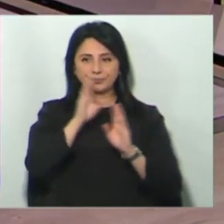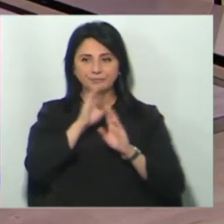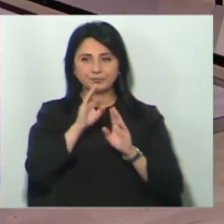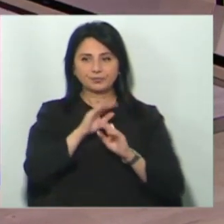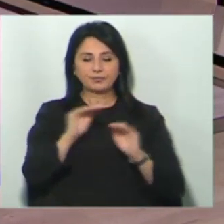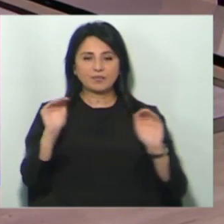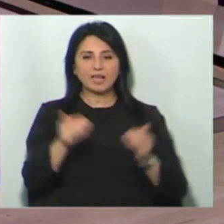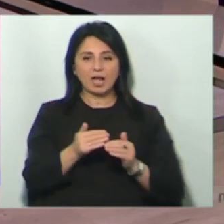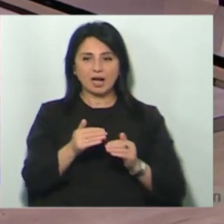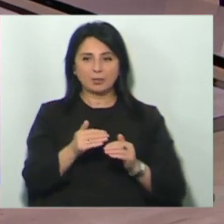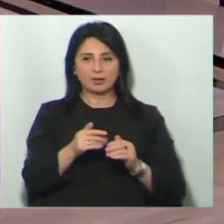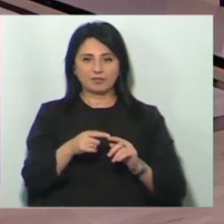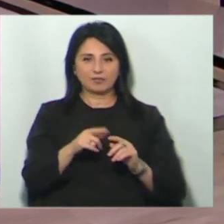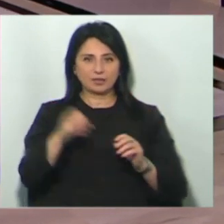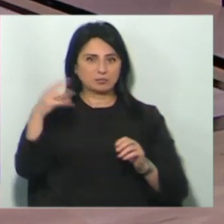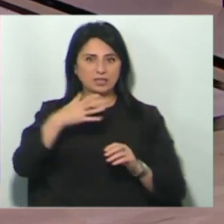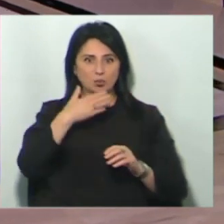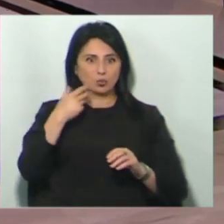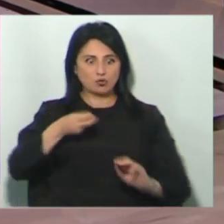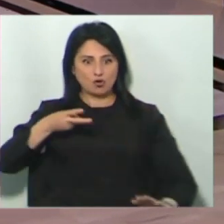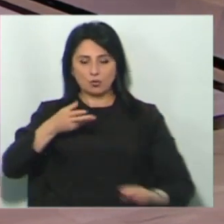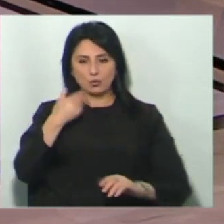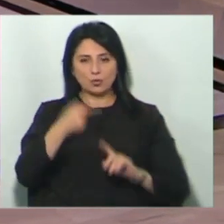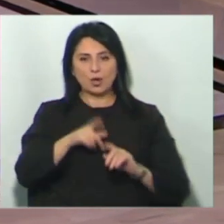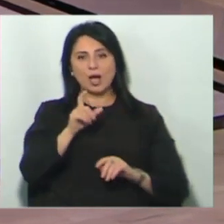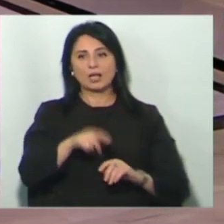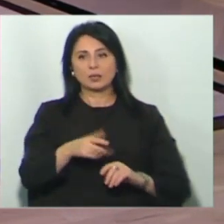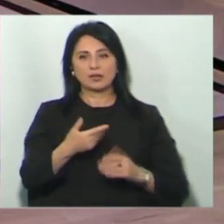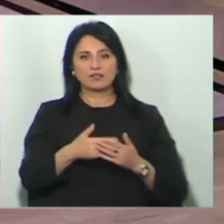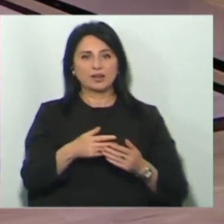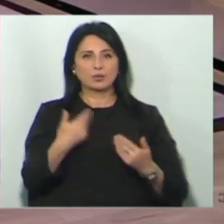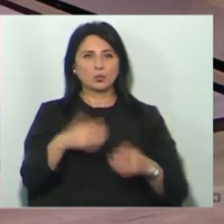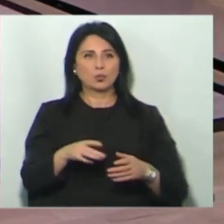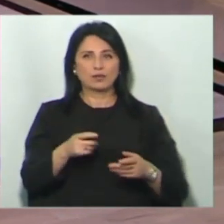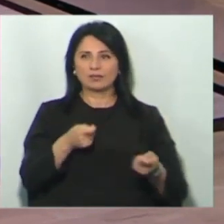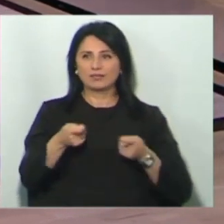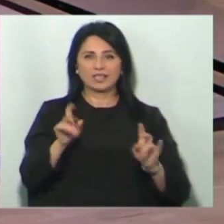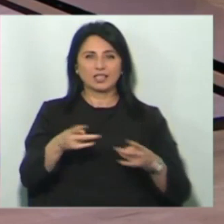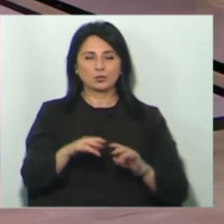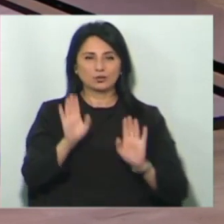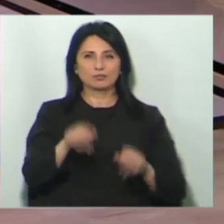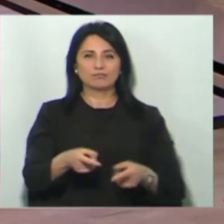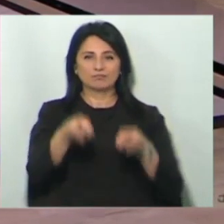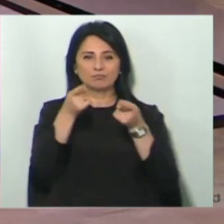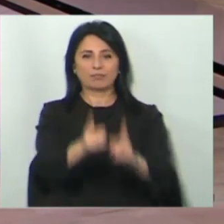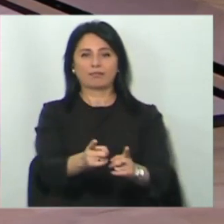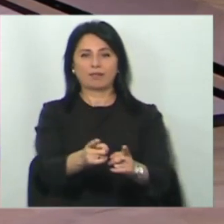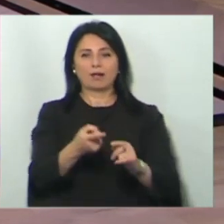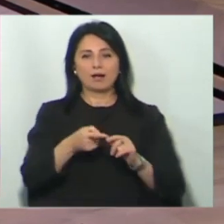და ნაკლებად მწყუნვარე მზის ზემოქმედების ქვეშ ადამიანი თითქოს სიფხიზლეს კარგავს და სიფრთხილესაც კარგავს